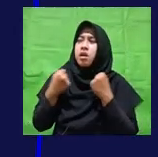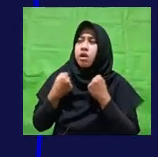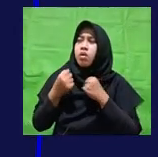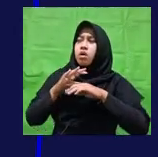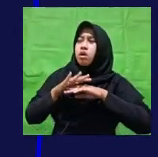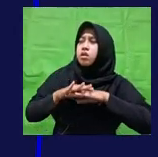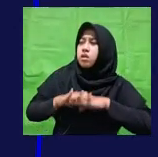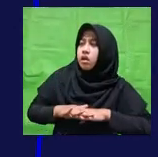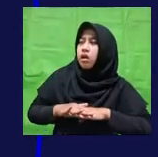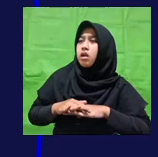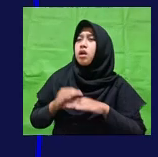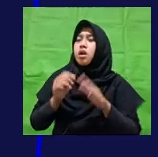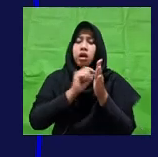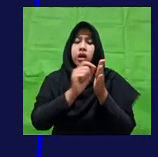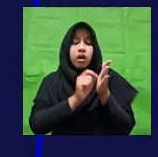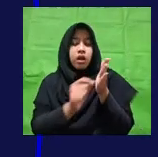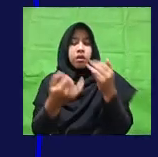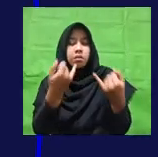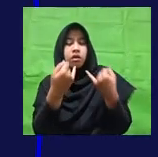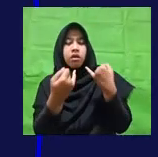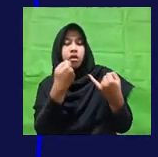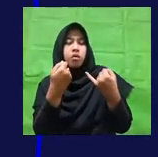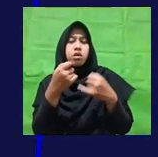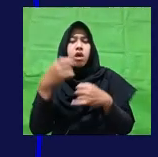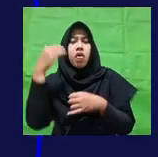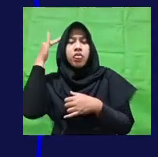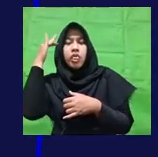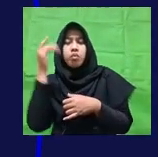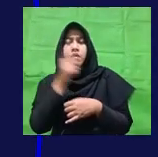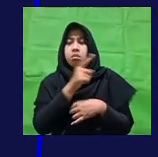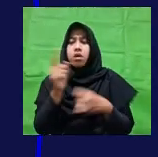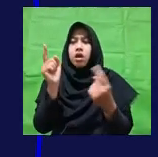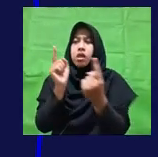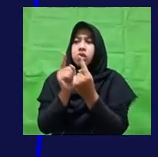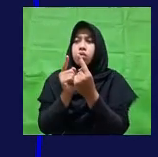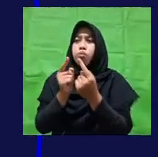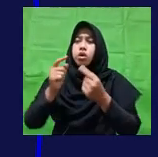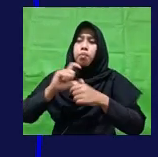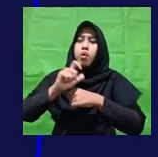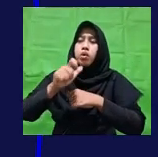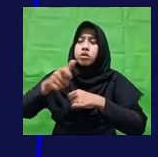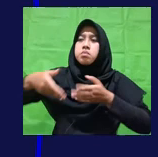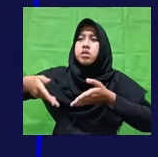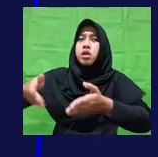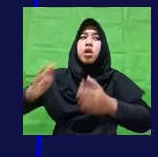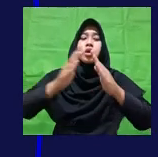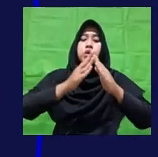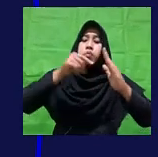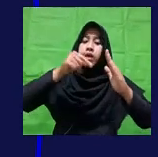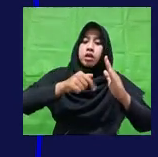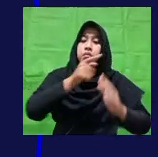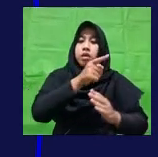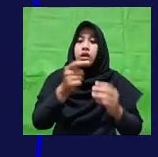yang mengganggu dan atau traumatik yang mereka jumpai di sepanjang perjalanan. Di rumah inilah mereka dapat berjumpa